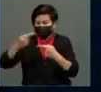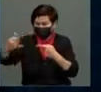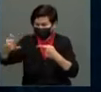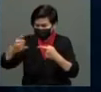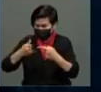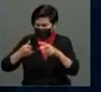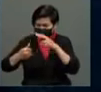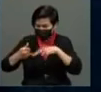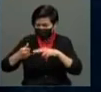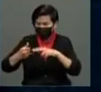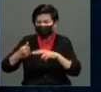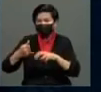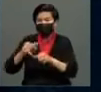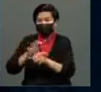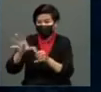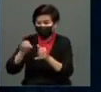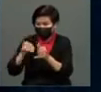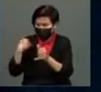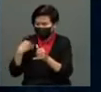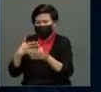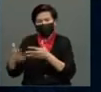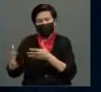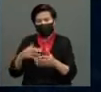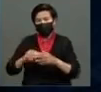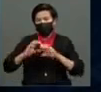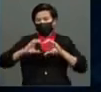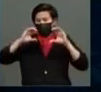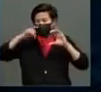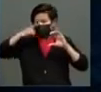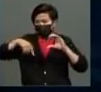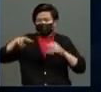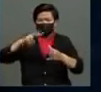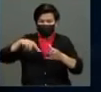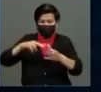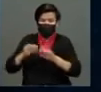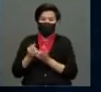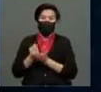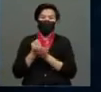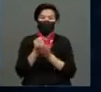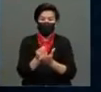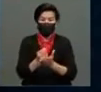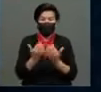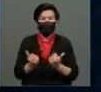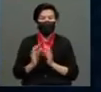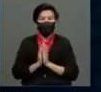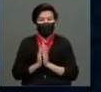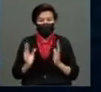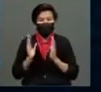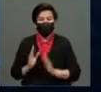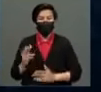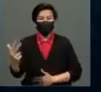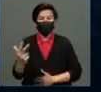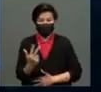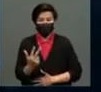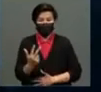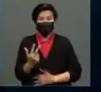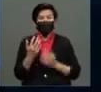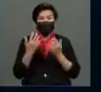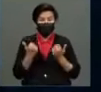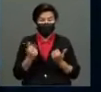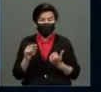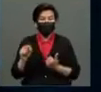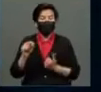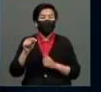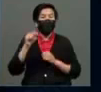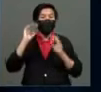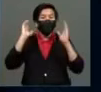ราดูแลนี่คือสิ่งที่เราทำกันมาตลอดแล้วขอขอบคุณทุกท่านขณะเดียวกันถ้าข้อความนี้ได้ยินไปถึงผู้ที่กำลัง